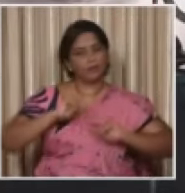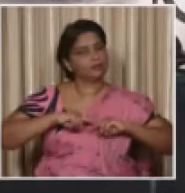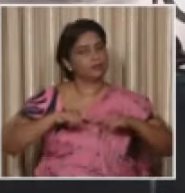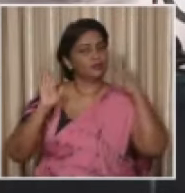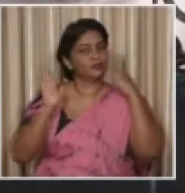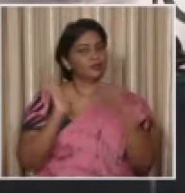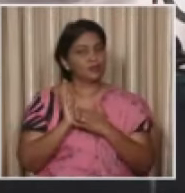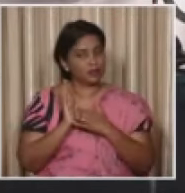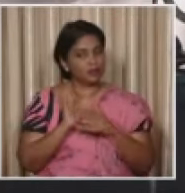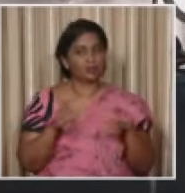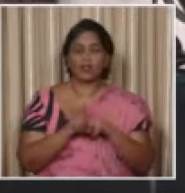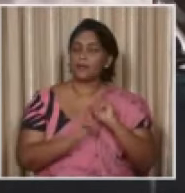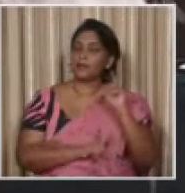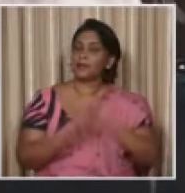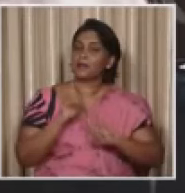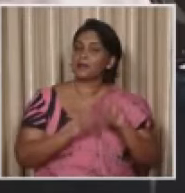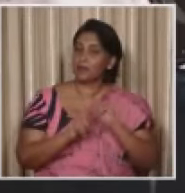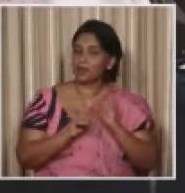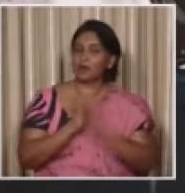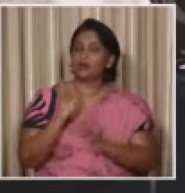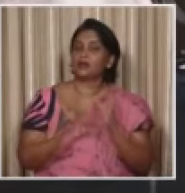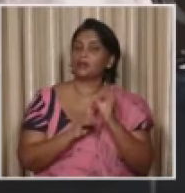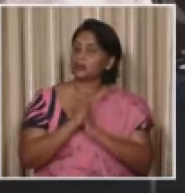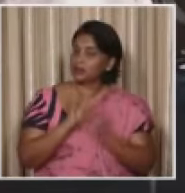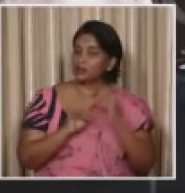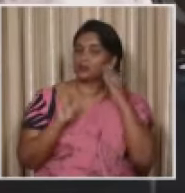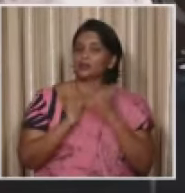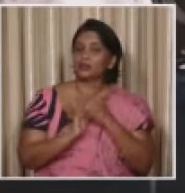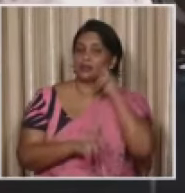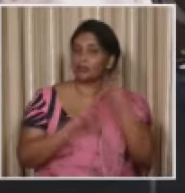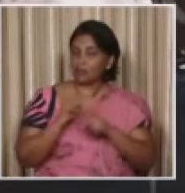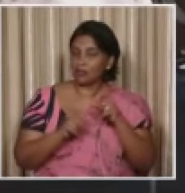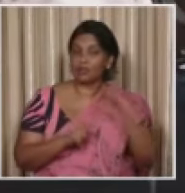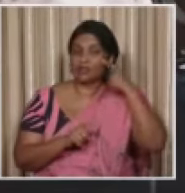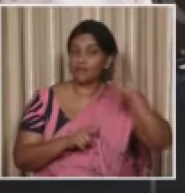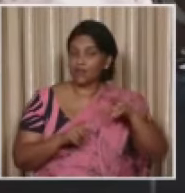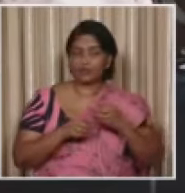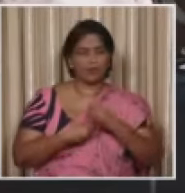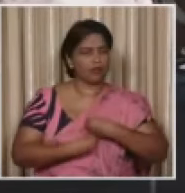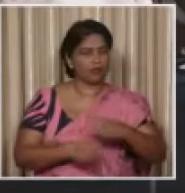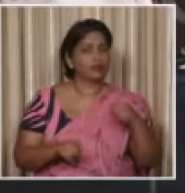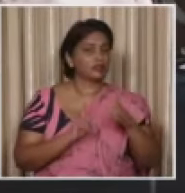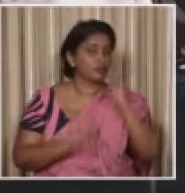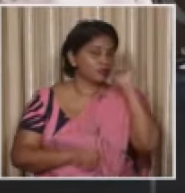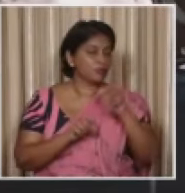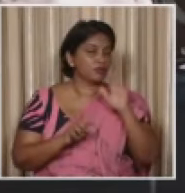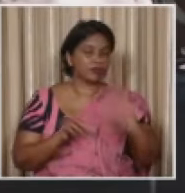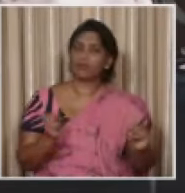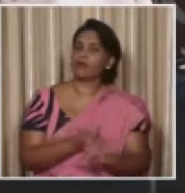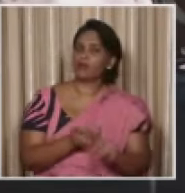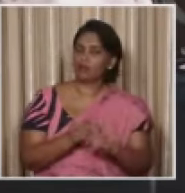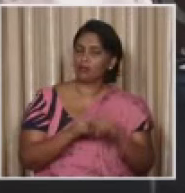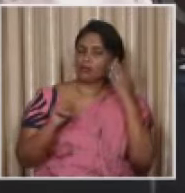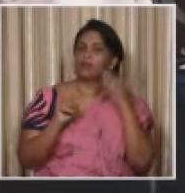පිළිබඳ එවගේම පාර්ලිමේන්තුවේ මන්ත්‍රීවරුන් පිළිබඳ ජනතාවගේ විශ්වාසය පුපුරා ගිහිල්ලා ජනතාව ප්‍රචණ්ඩත්වයට